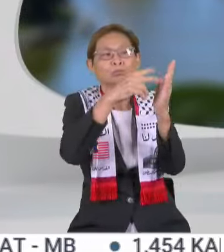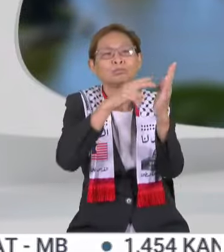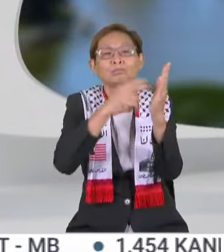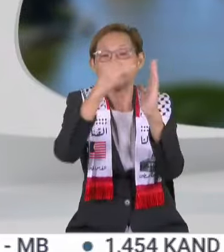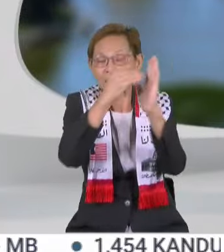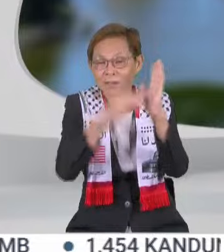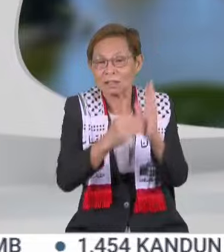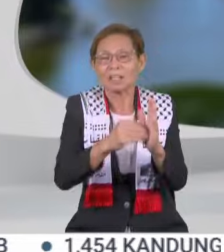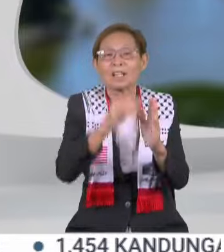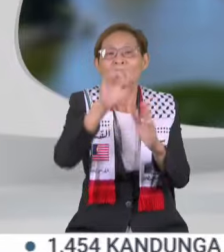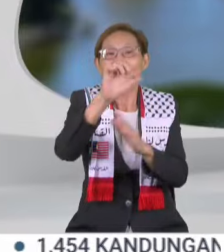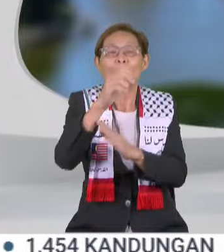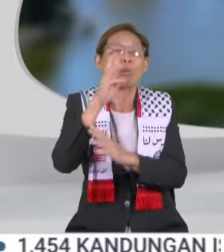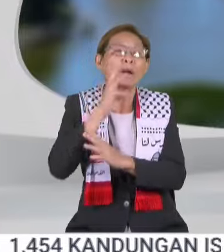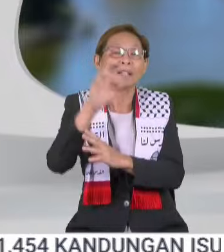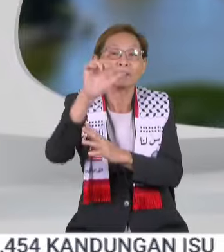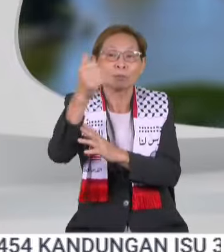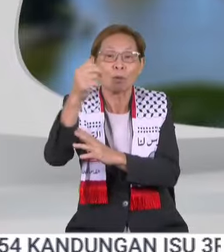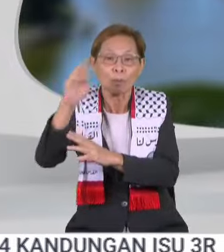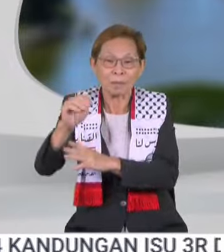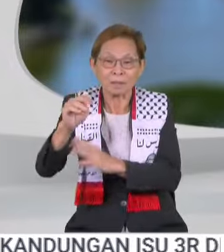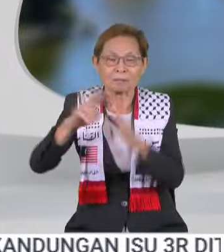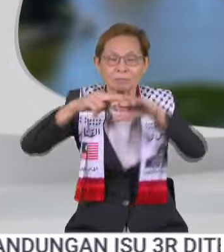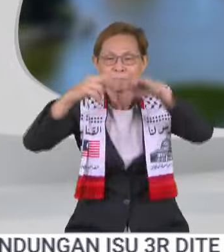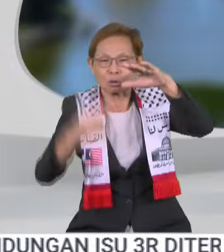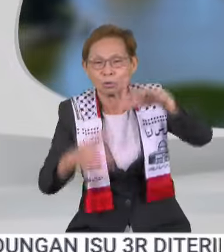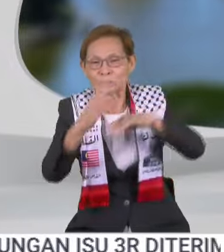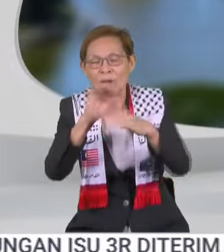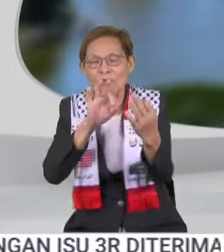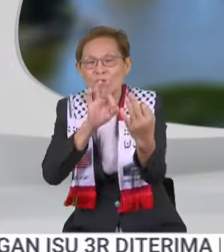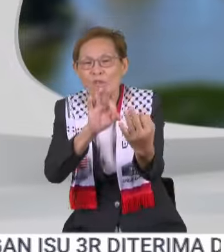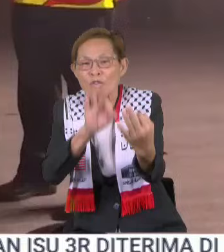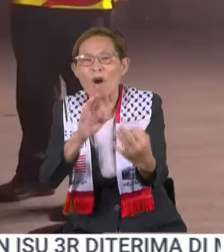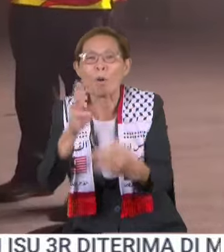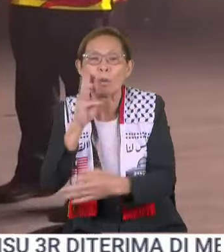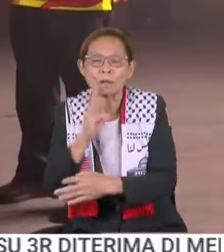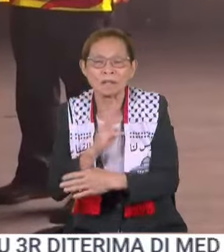terjun wanita 10 meter platform seirama dan futsal wanita.